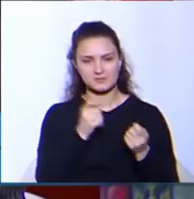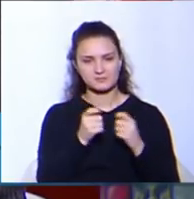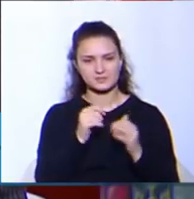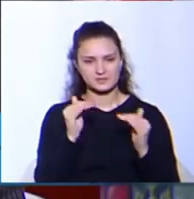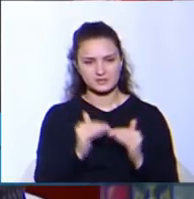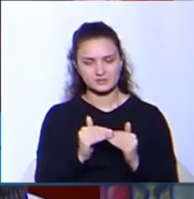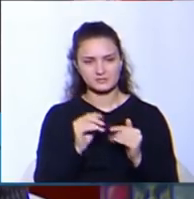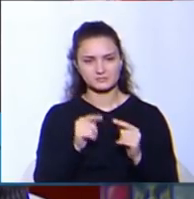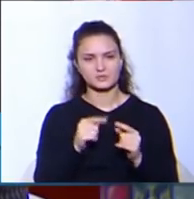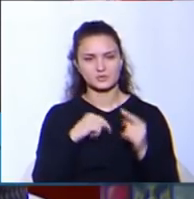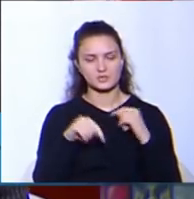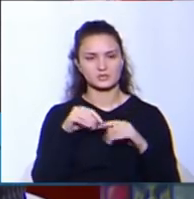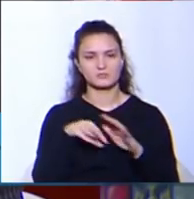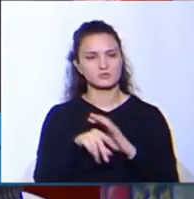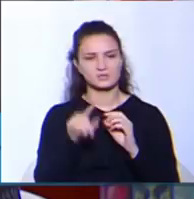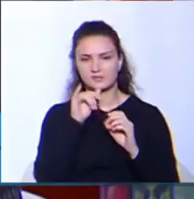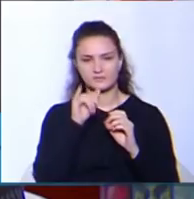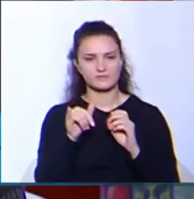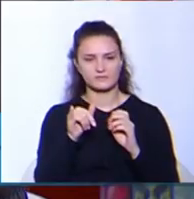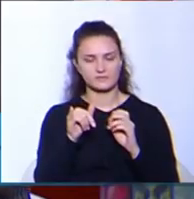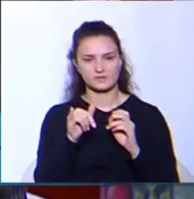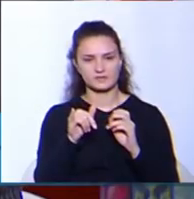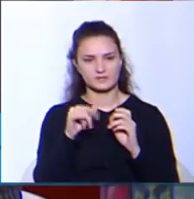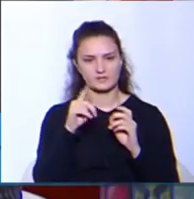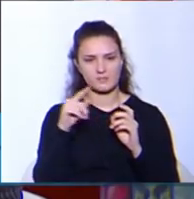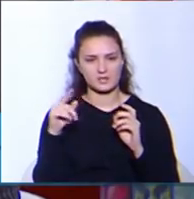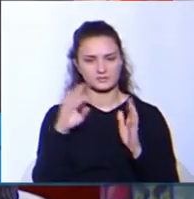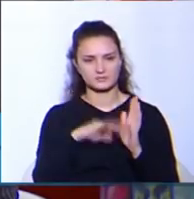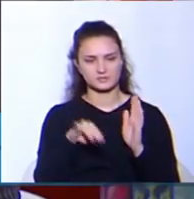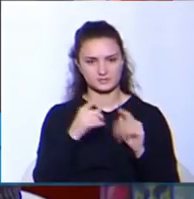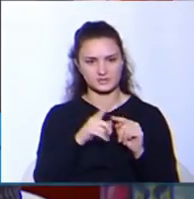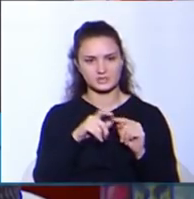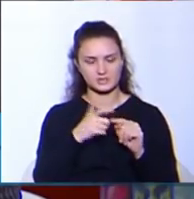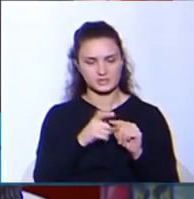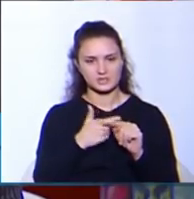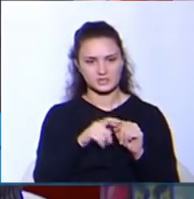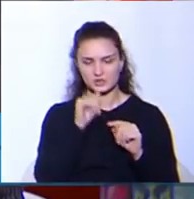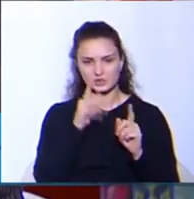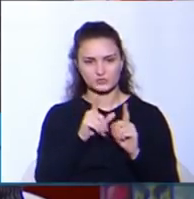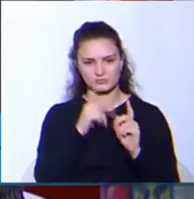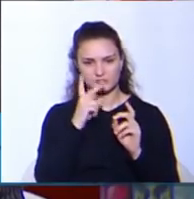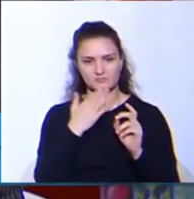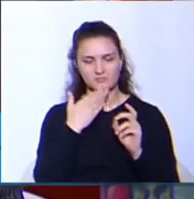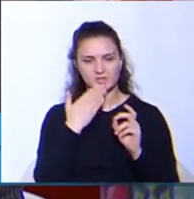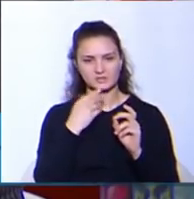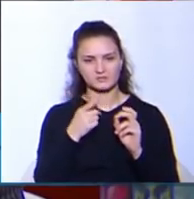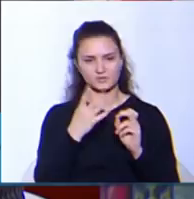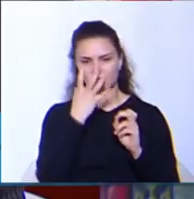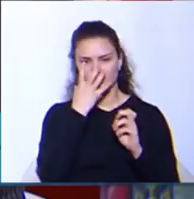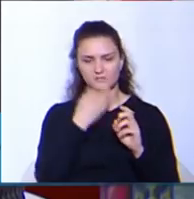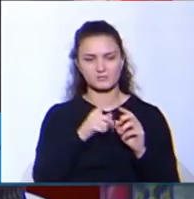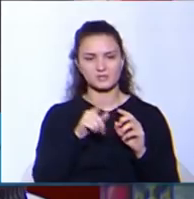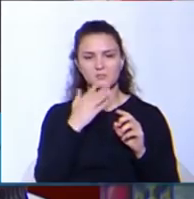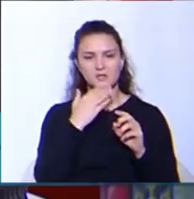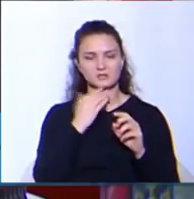გამოტანა, დეზინტოქსიკაცია ორგანიზმში, ისინი ვერ იხსნებიან აპარატიდან. ძალიან თითქოს მარტივია მართვითი სუნთქვა, მაგრამ ეს